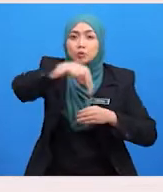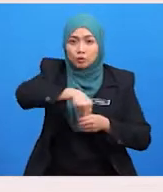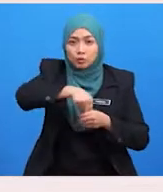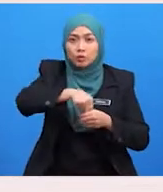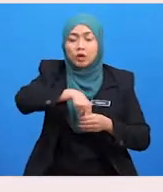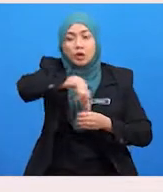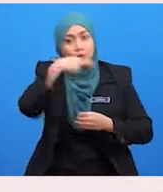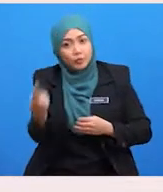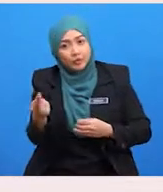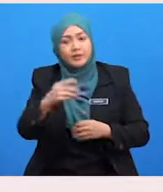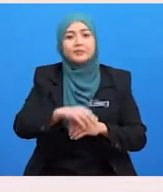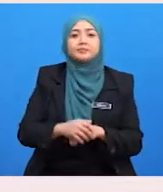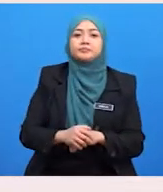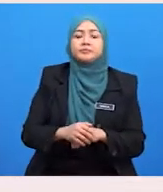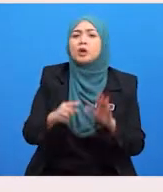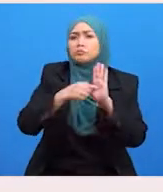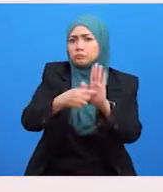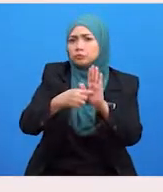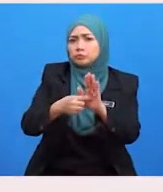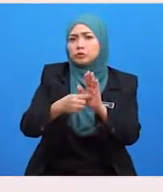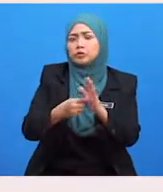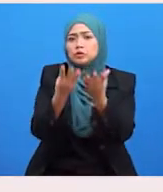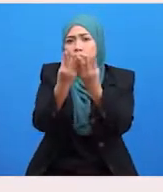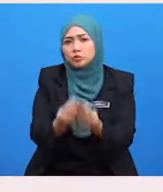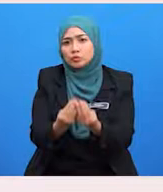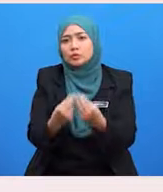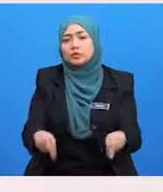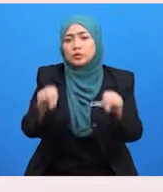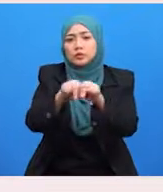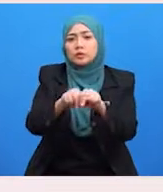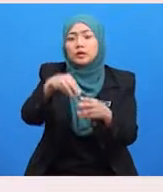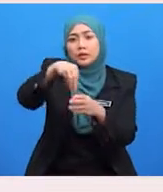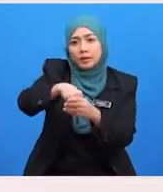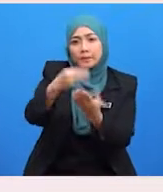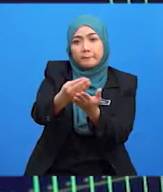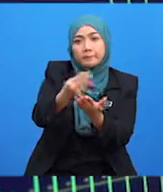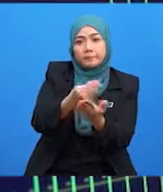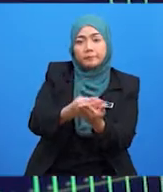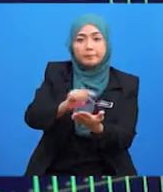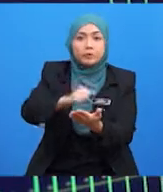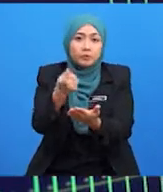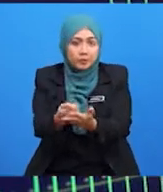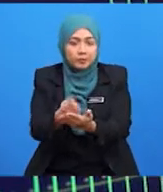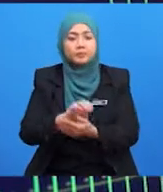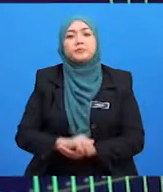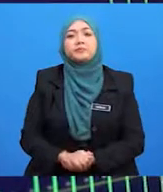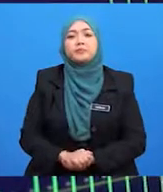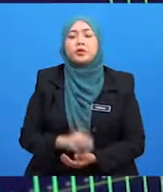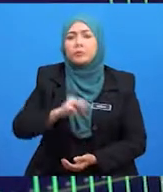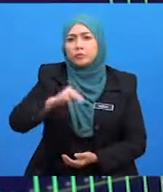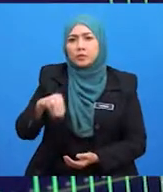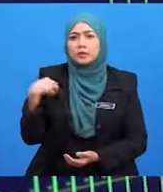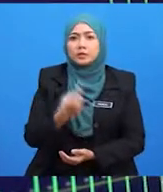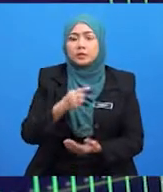dan menunjukkan susut nilai terkumpul dalam penyata kedudukan kewangan. Murid-murid, kita